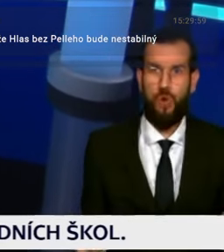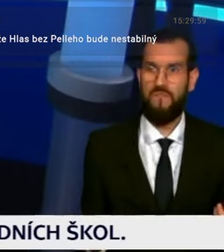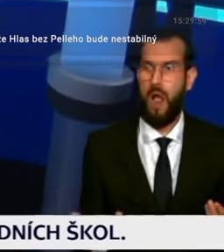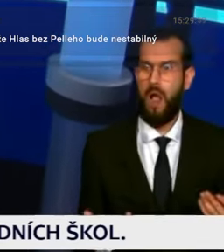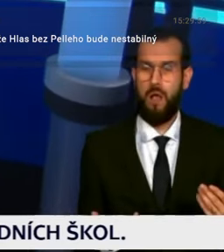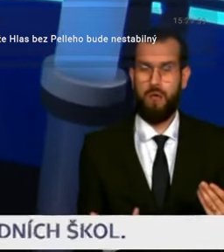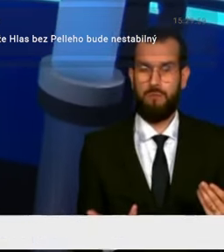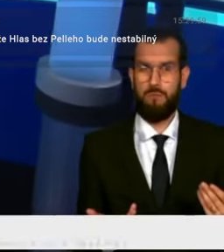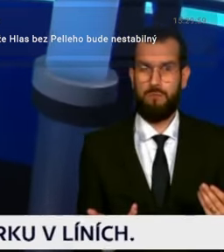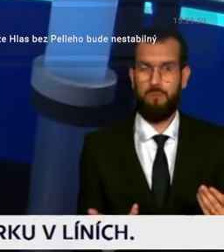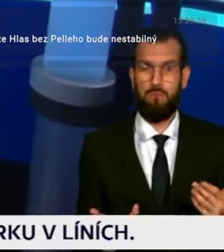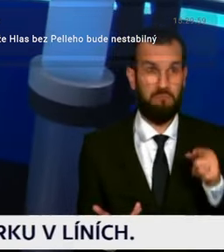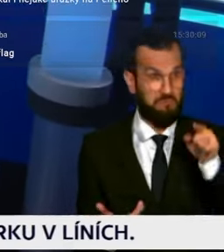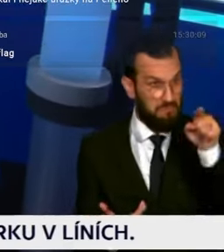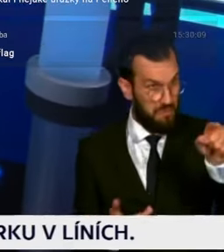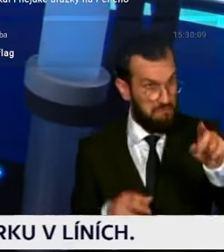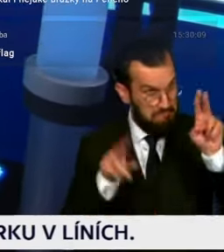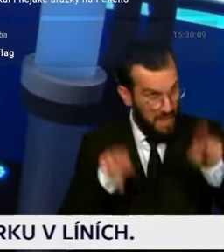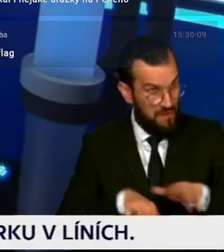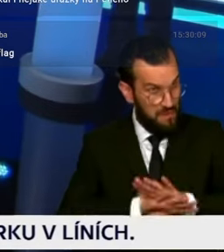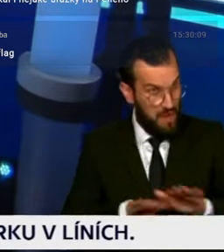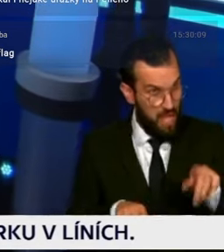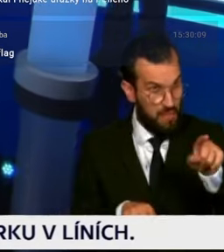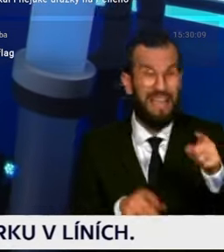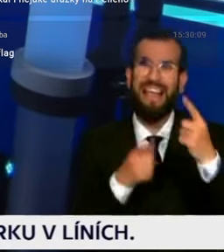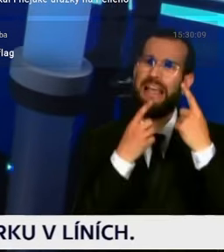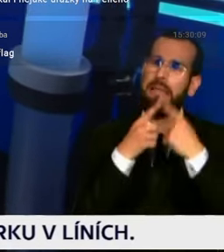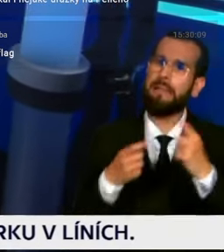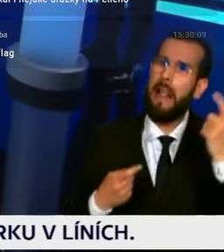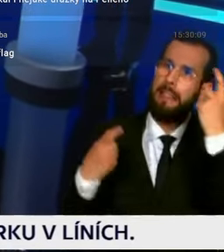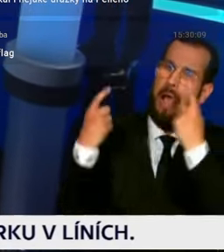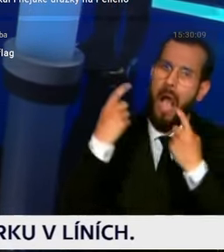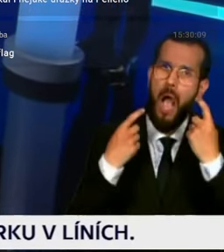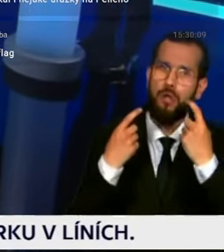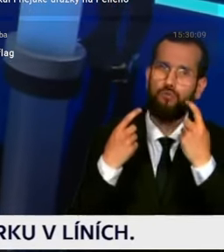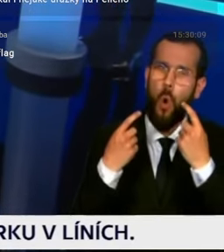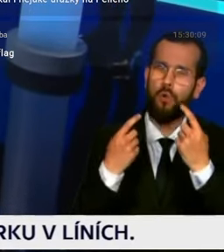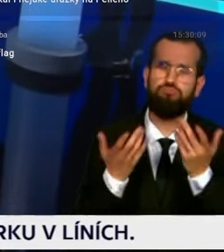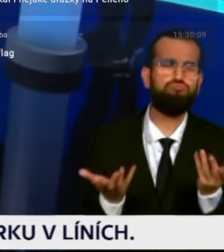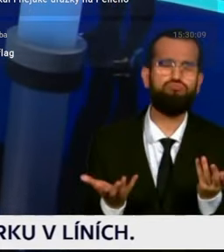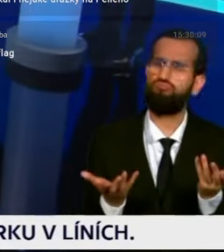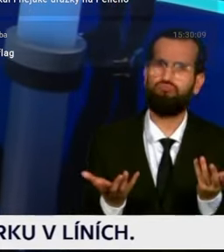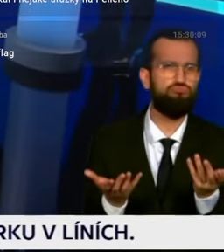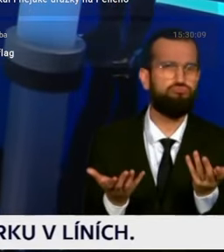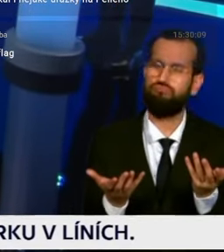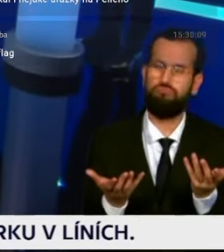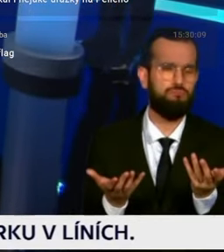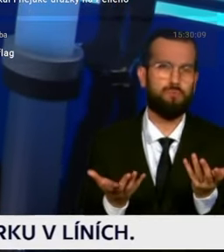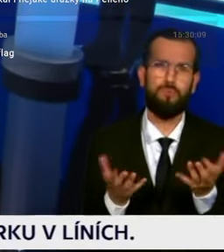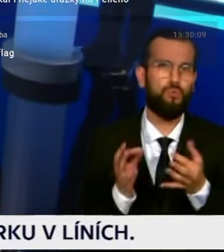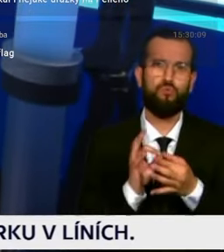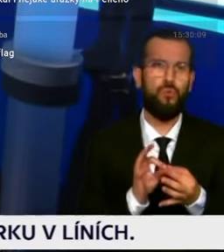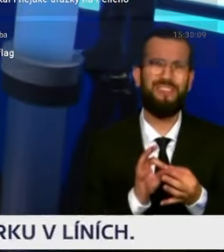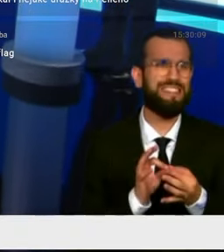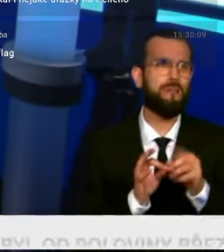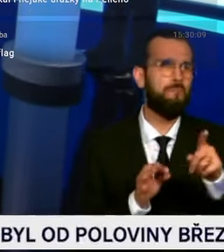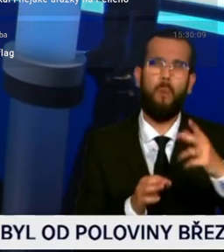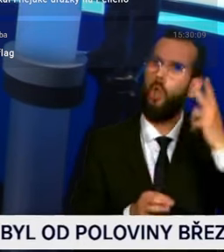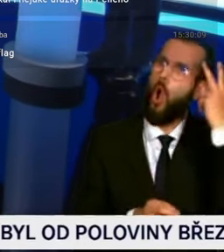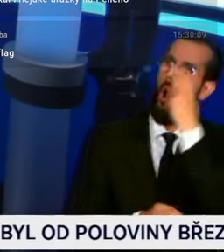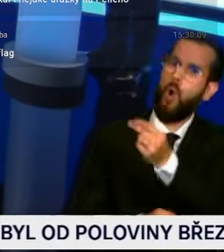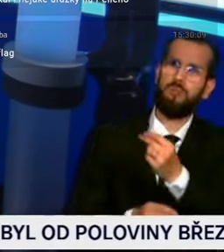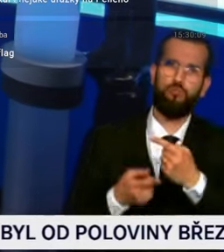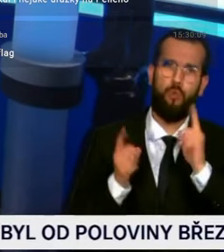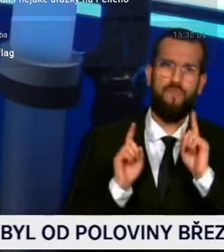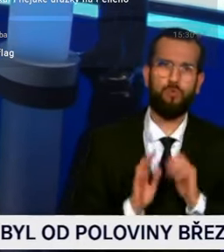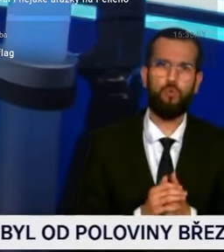že vy ste nositeľom pravdy A keď niekto si dovolí tvrdiť niečo iné tak vlastne je niekde ja neviem odkázaný opustiť túto krajinu alebo niečo